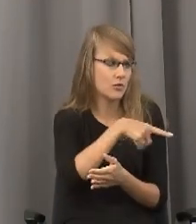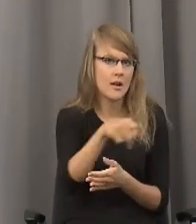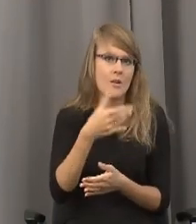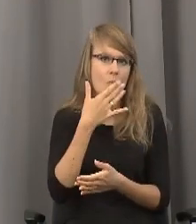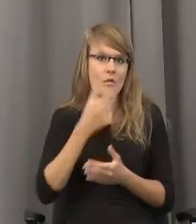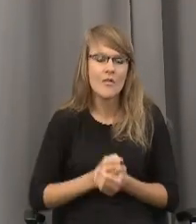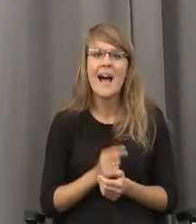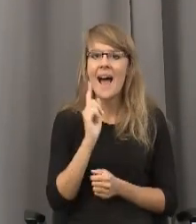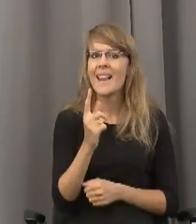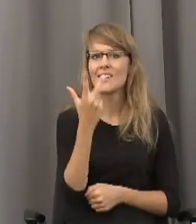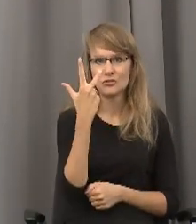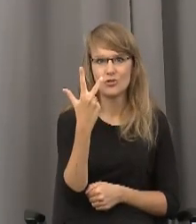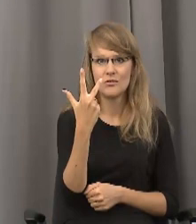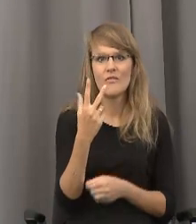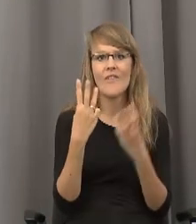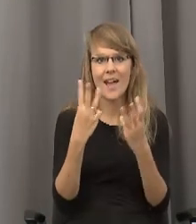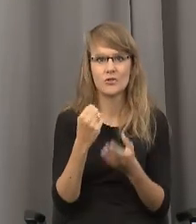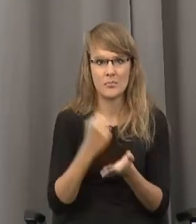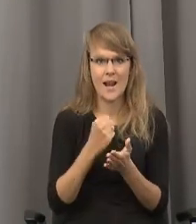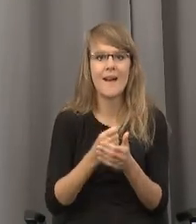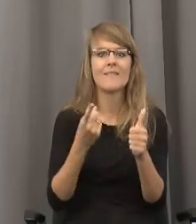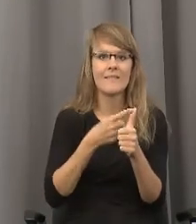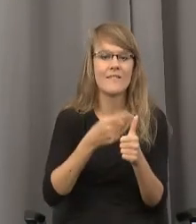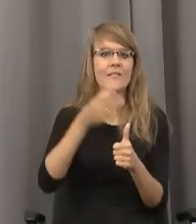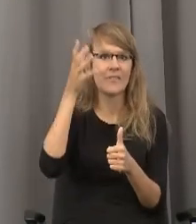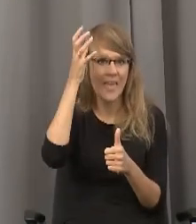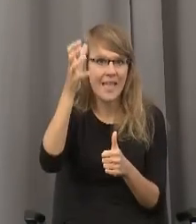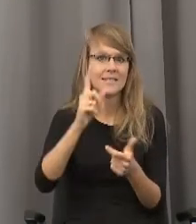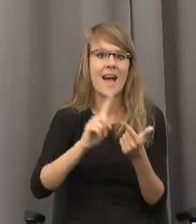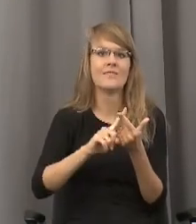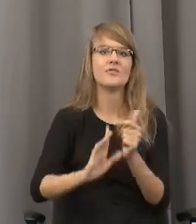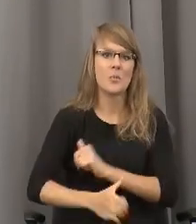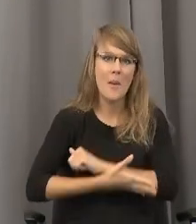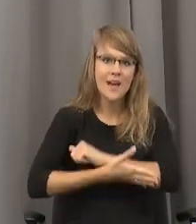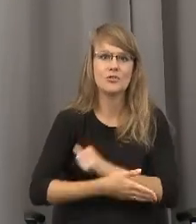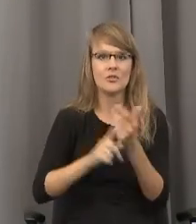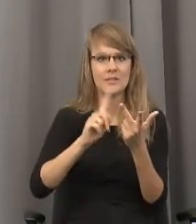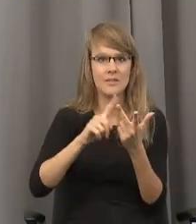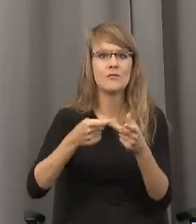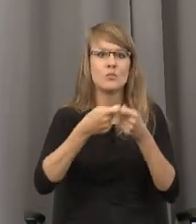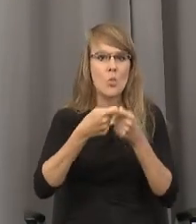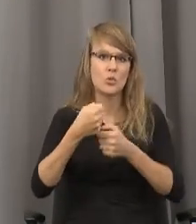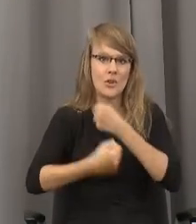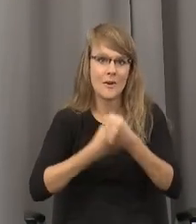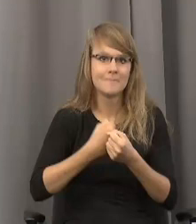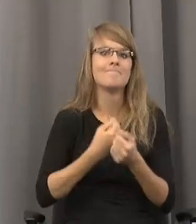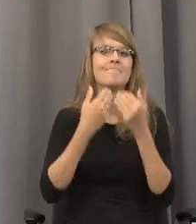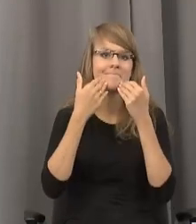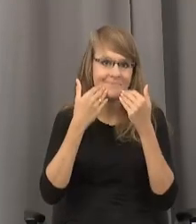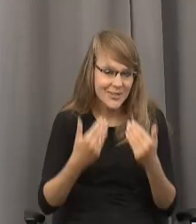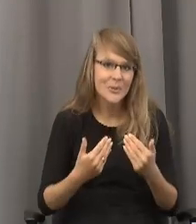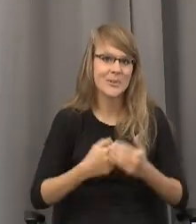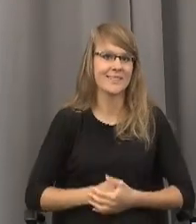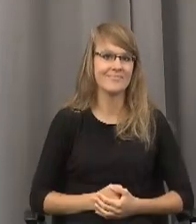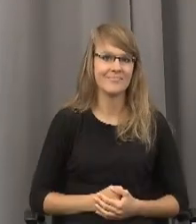podkreślam trzy ważne rzeczy. Wiedza, wsparcie i współdziałanie. Dziękuję, bo miałam mówić krótko.